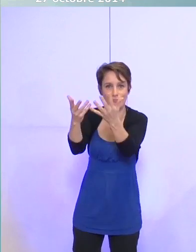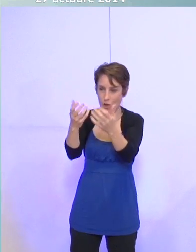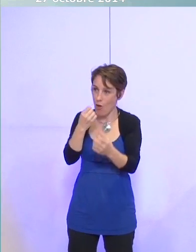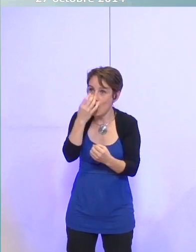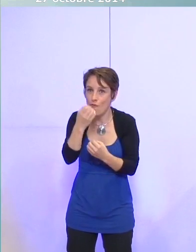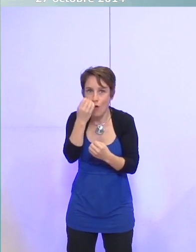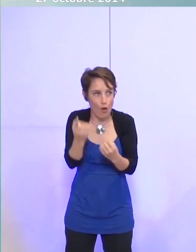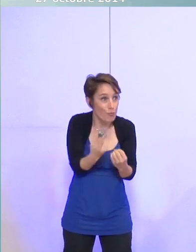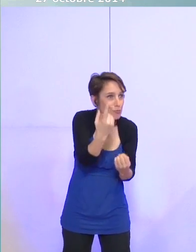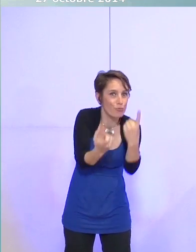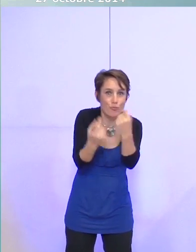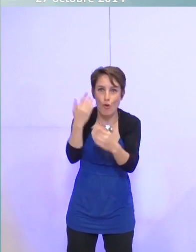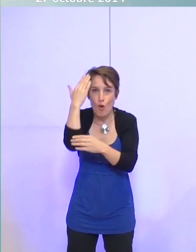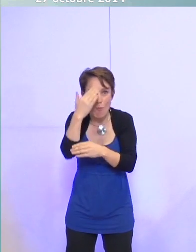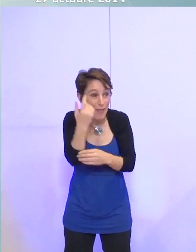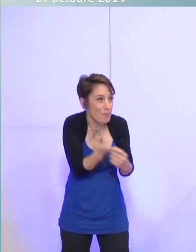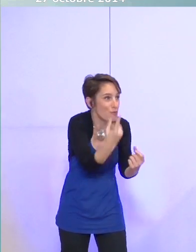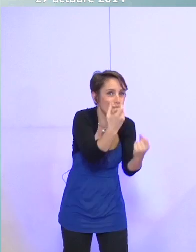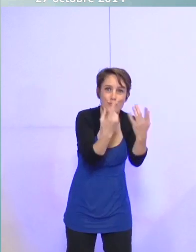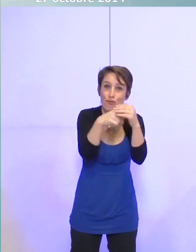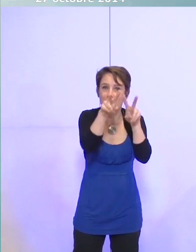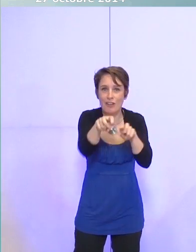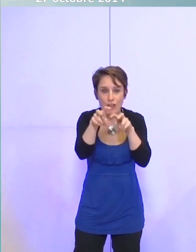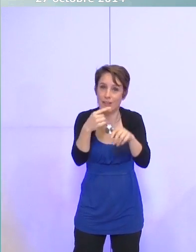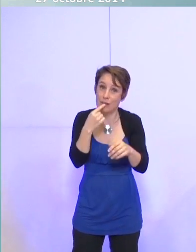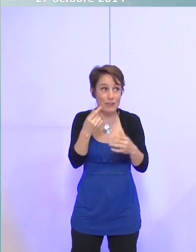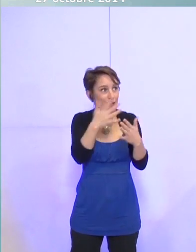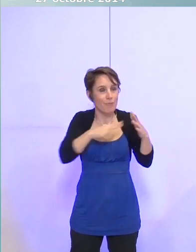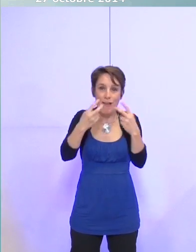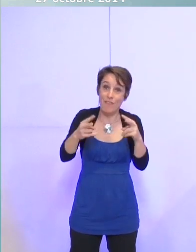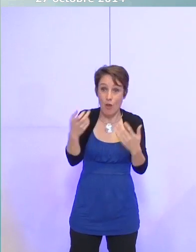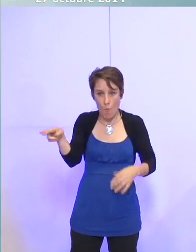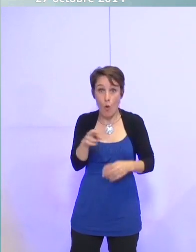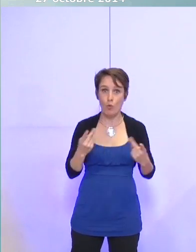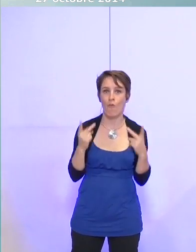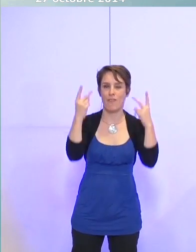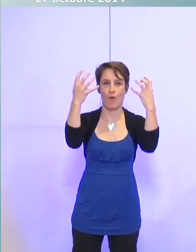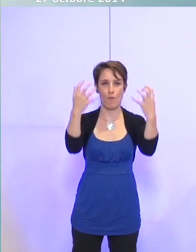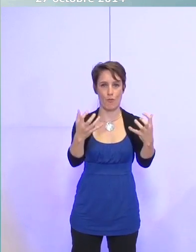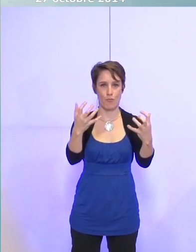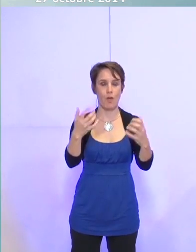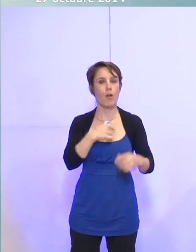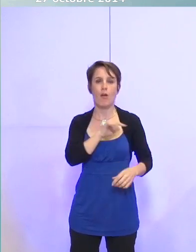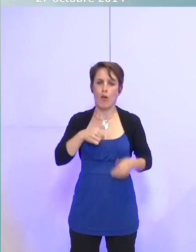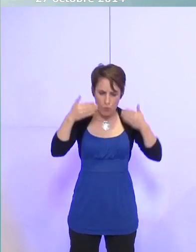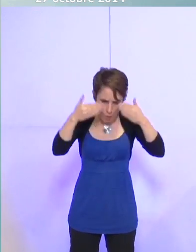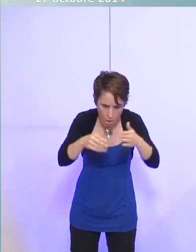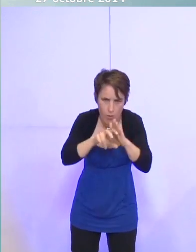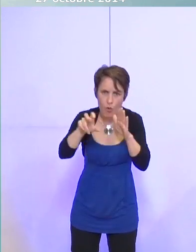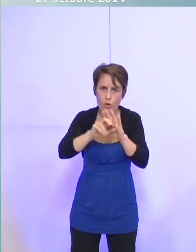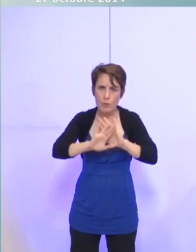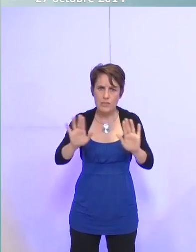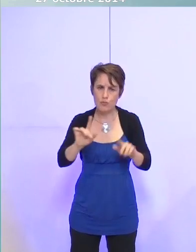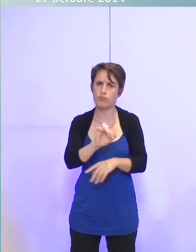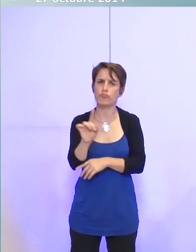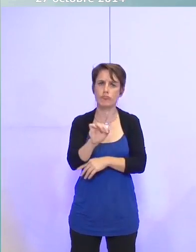la faune dans nos jardins, à renouer avec le vivant en ville. Cette démarche ne se limite pas à Grenoble. Elle est en